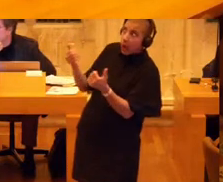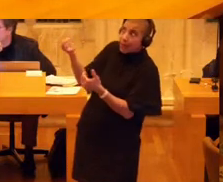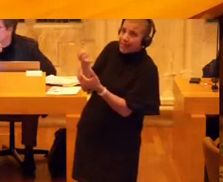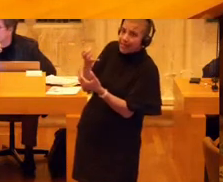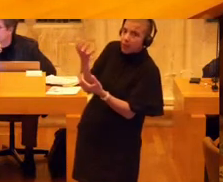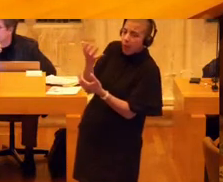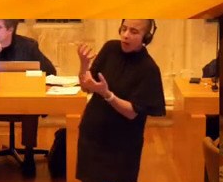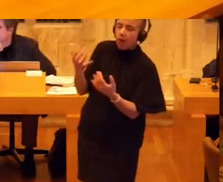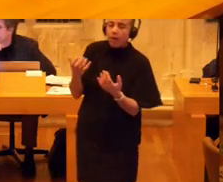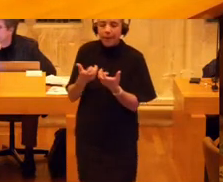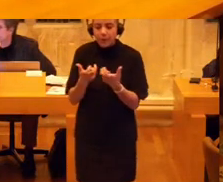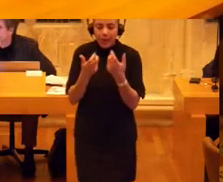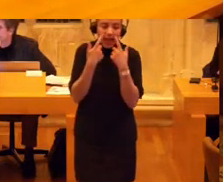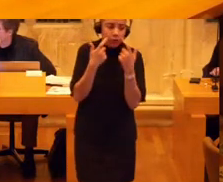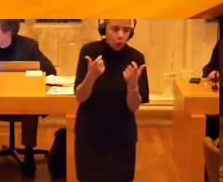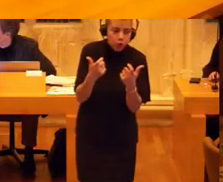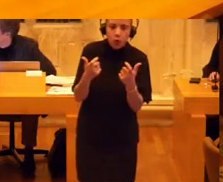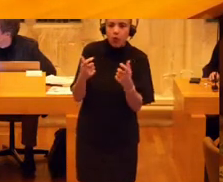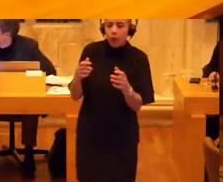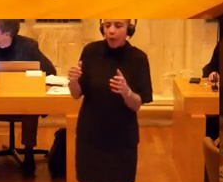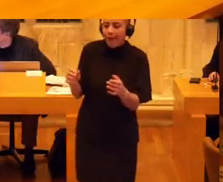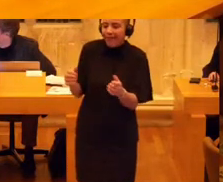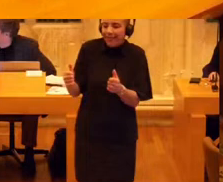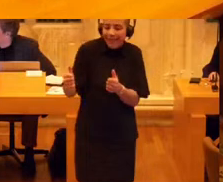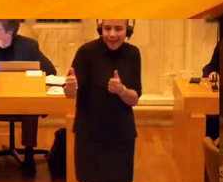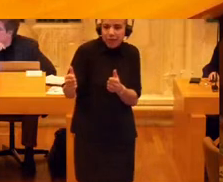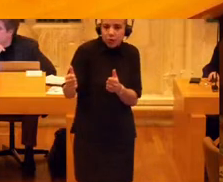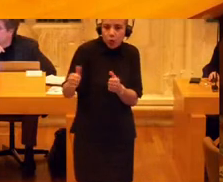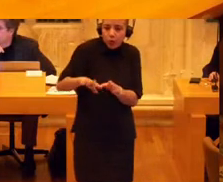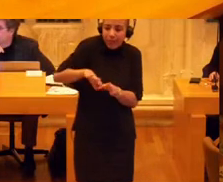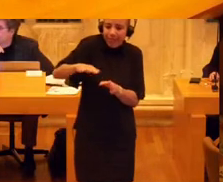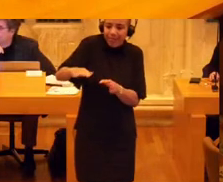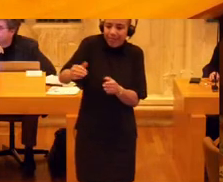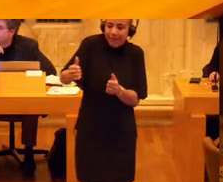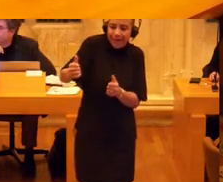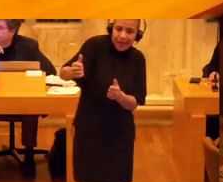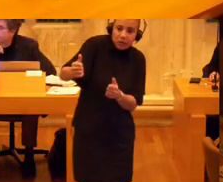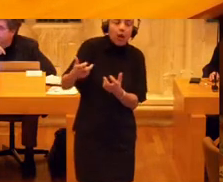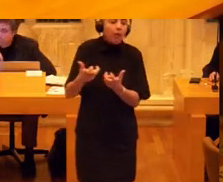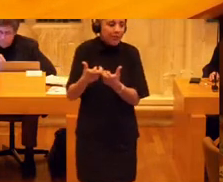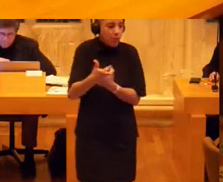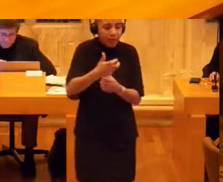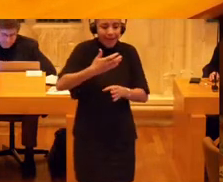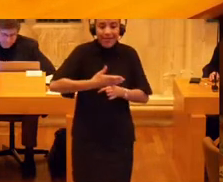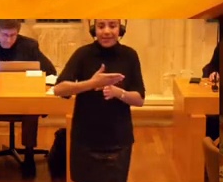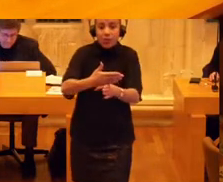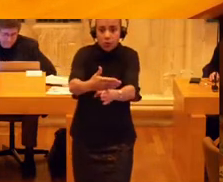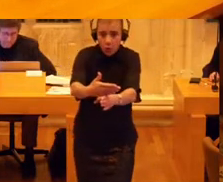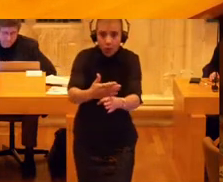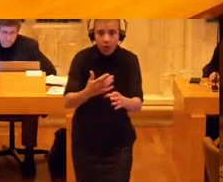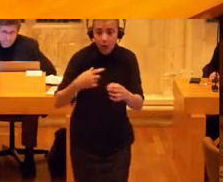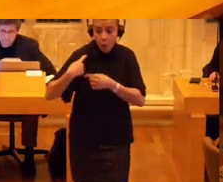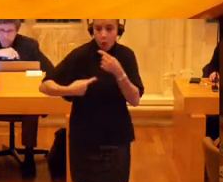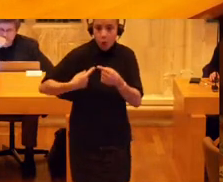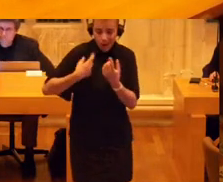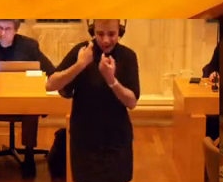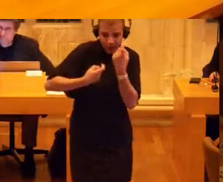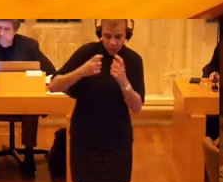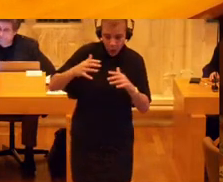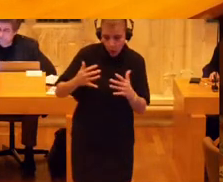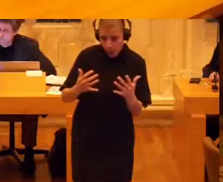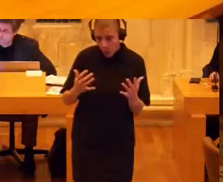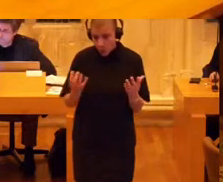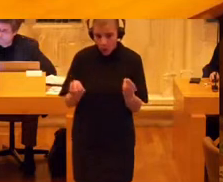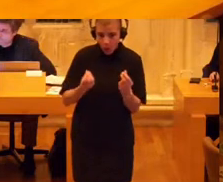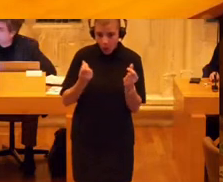des légers décalages. On est en train de regarder sur les intersections ce qu'on peut proposer aussi en complément,